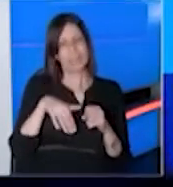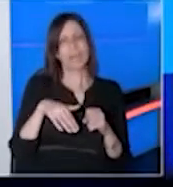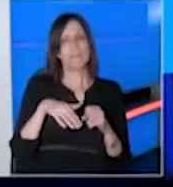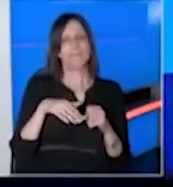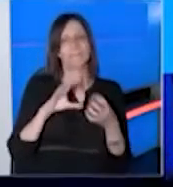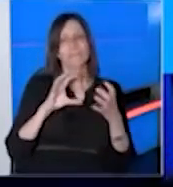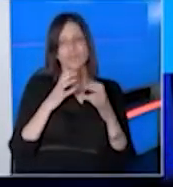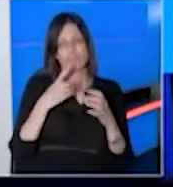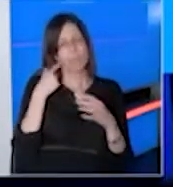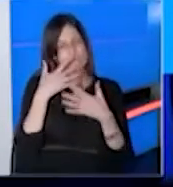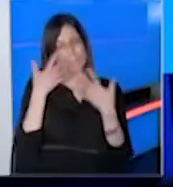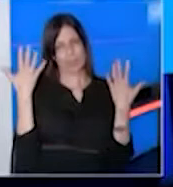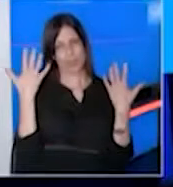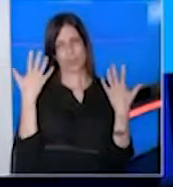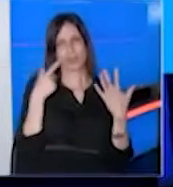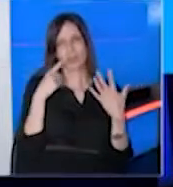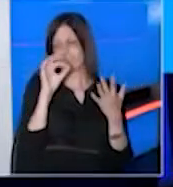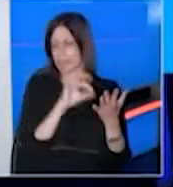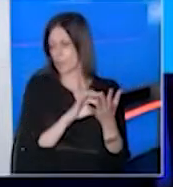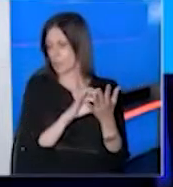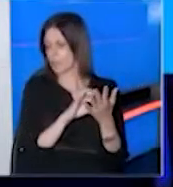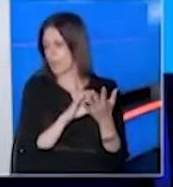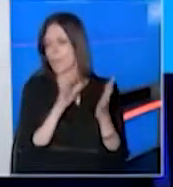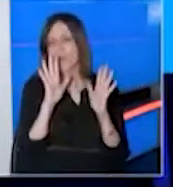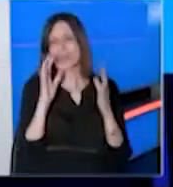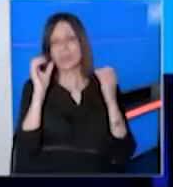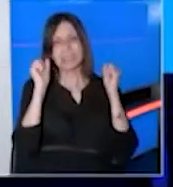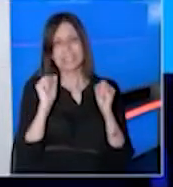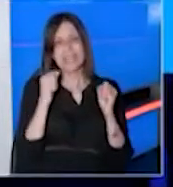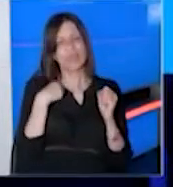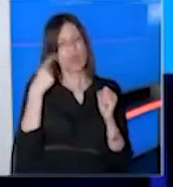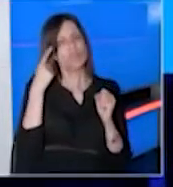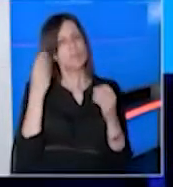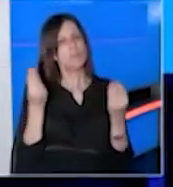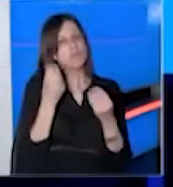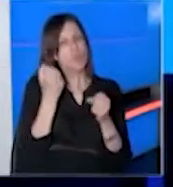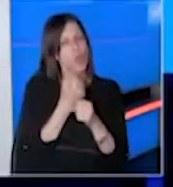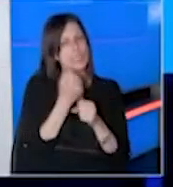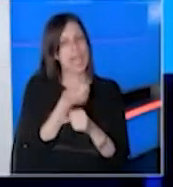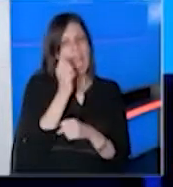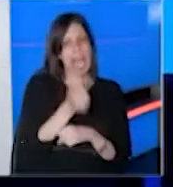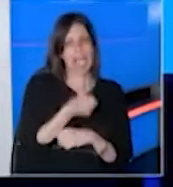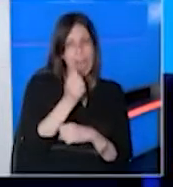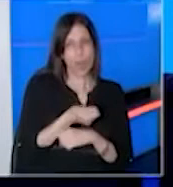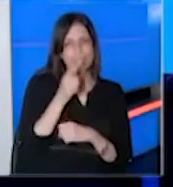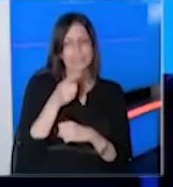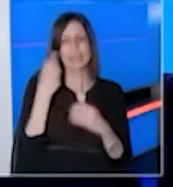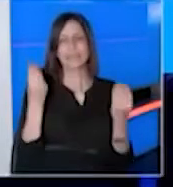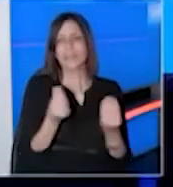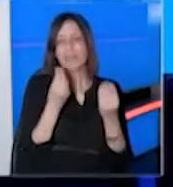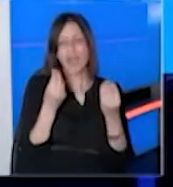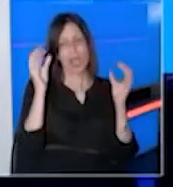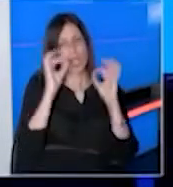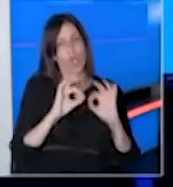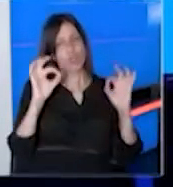שעמית יפרח יבוא. שיהיה לך ברור, בנקודה המאוד בסיסית, אני חושב שאם מישהו עושה חקלאות, זה דבר שהוא